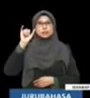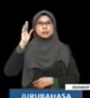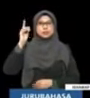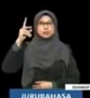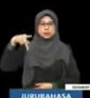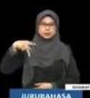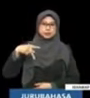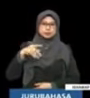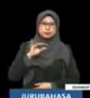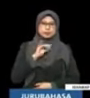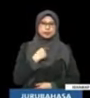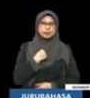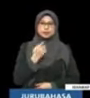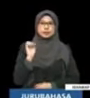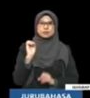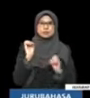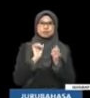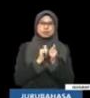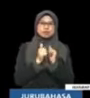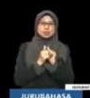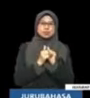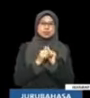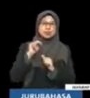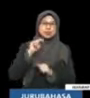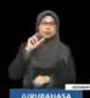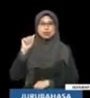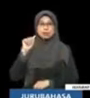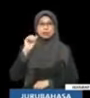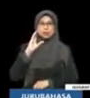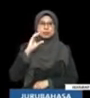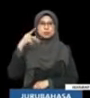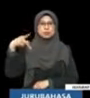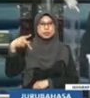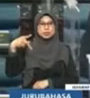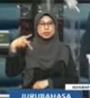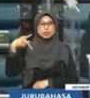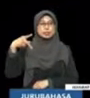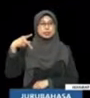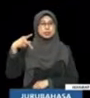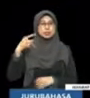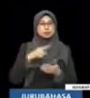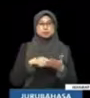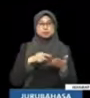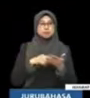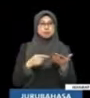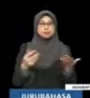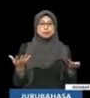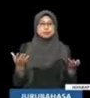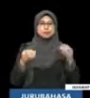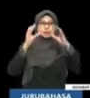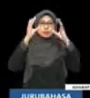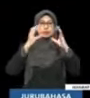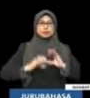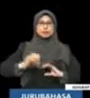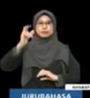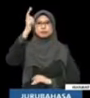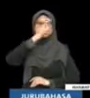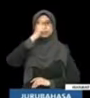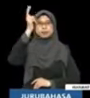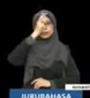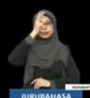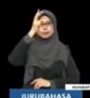Tuan Sri Yang Pertua, saya tak ada masalah tentang NACP dan apapun langkah-langkah